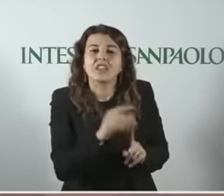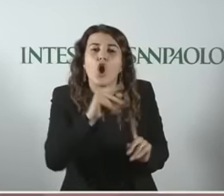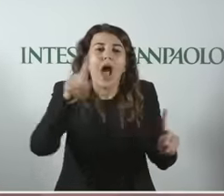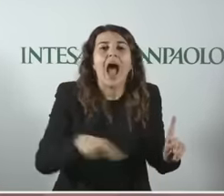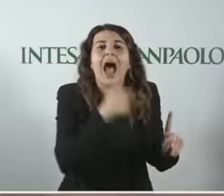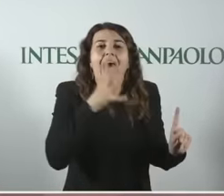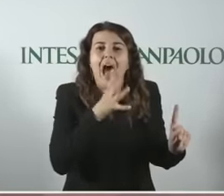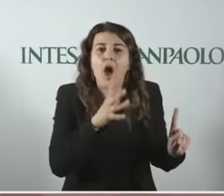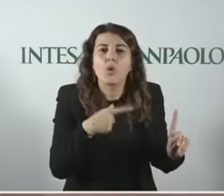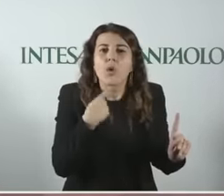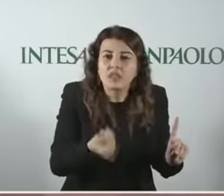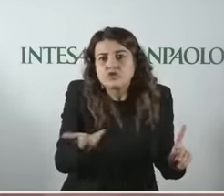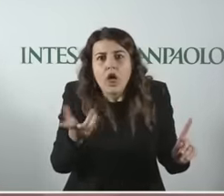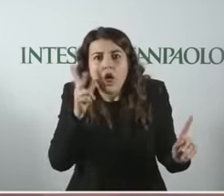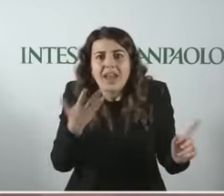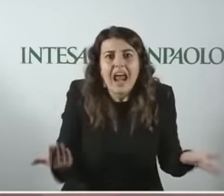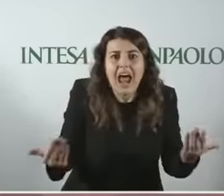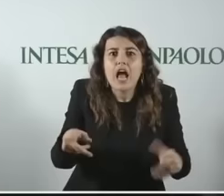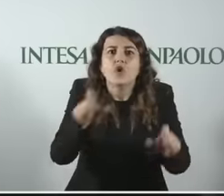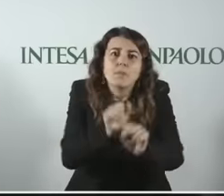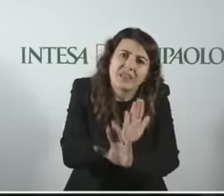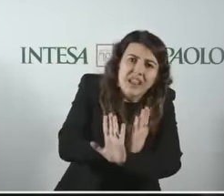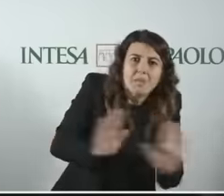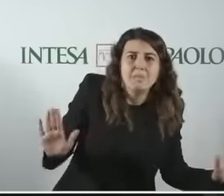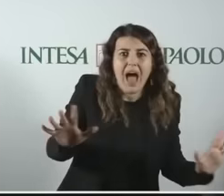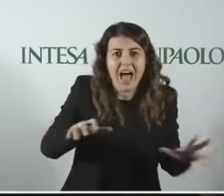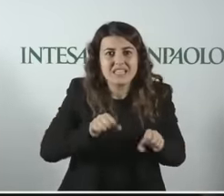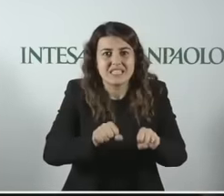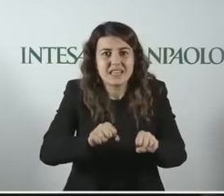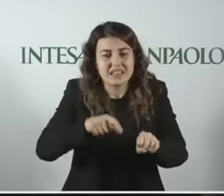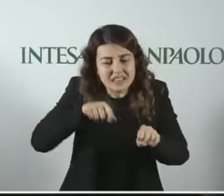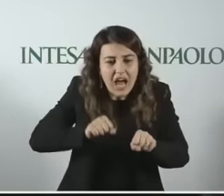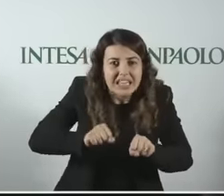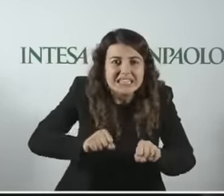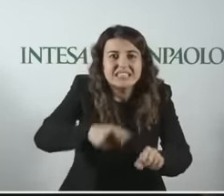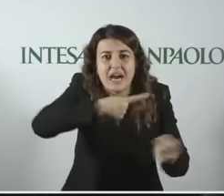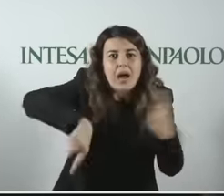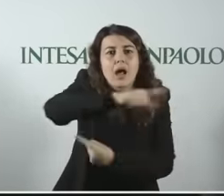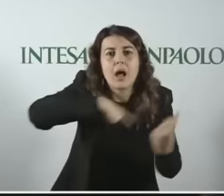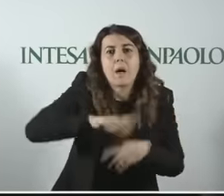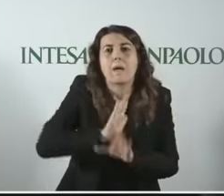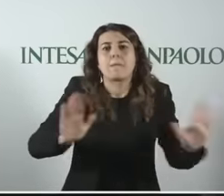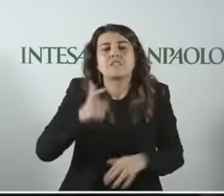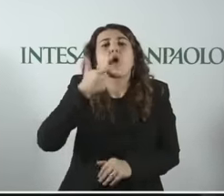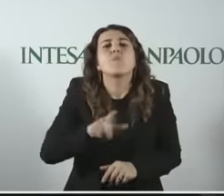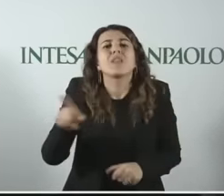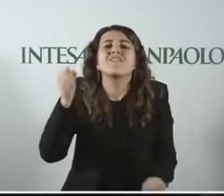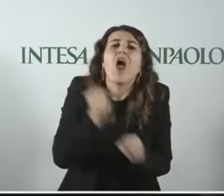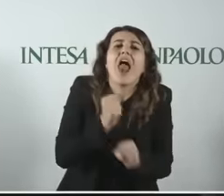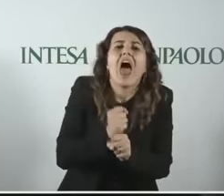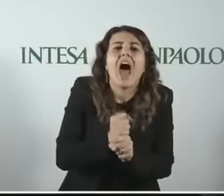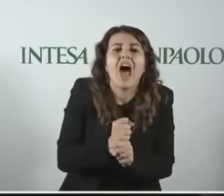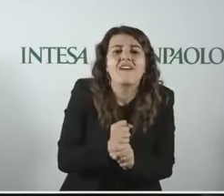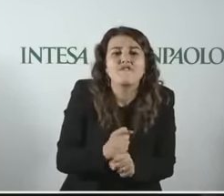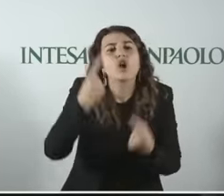dice ragazze Potete smetterla di stare attaccate alla Macina perché adesso il vostro lavoro lo fanno